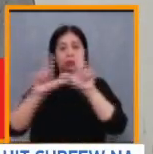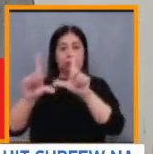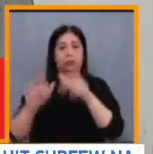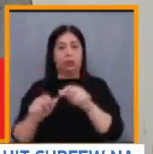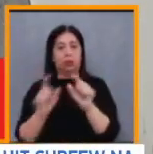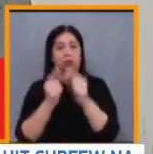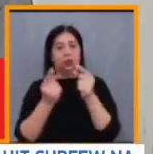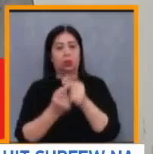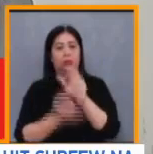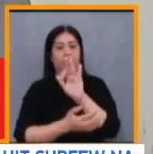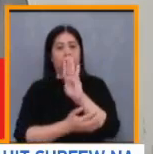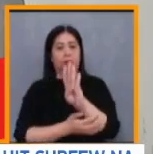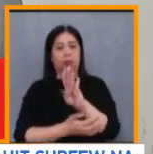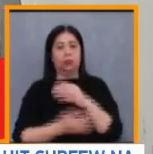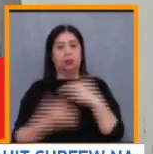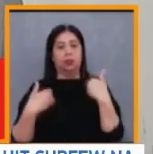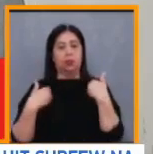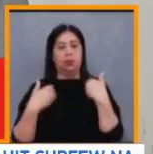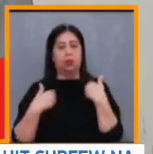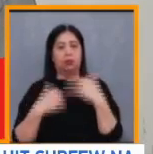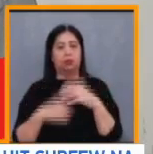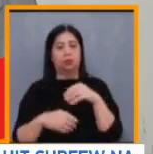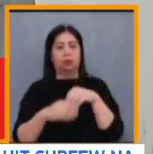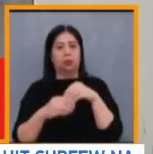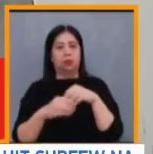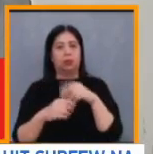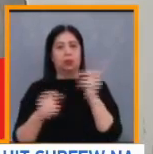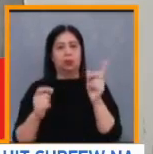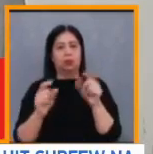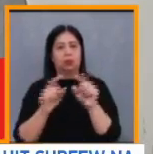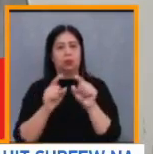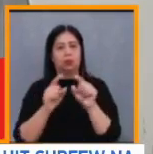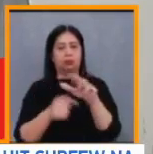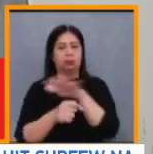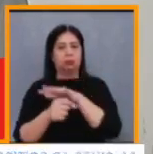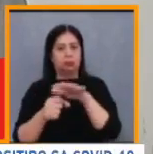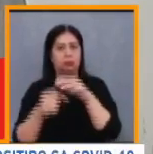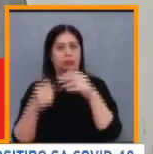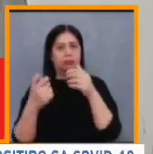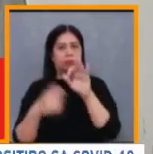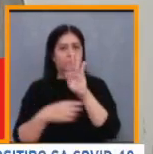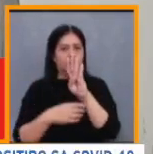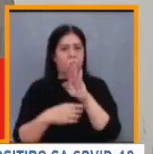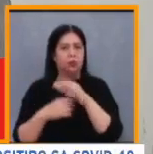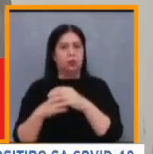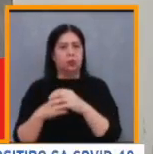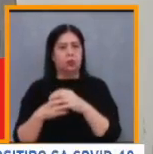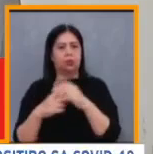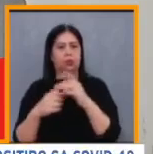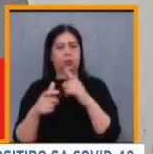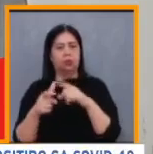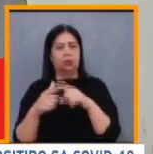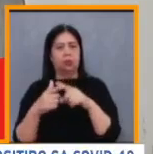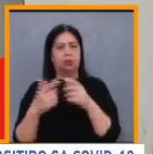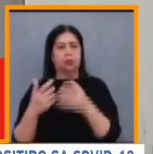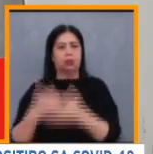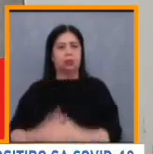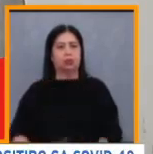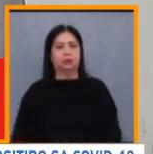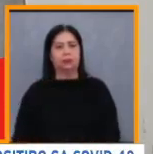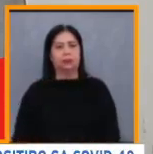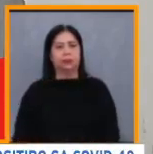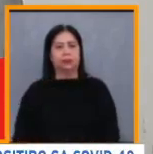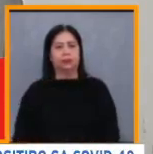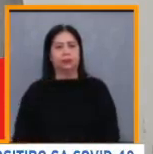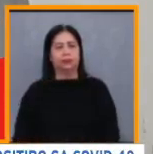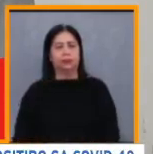mga din ng mga walker group. Na ayun, may inaano ko po na sila.